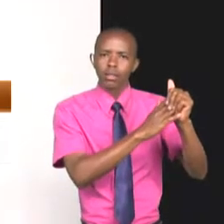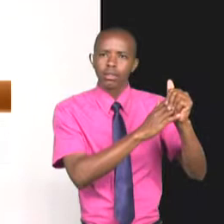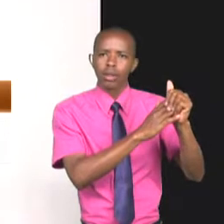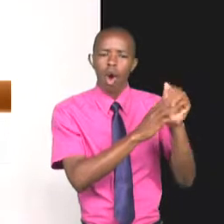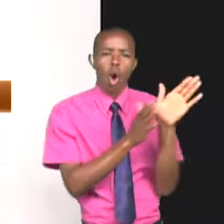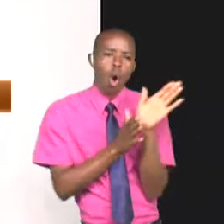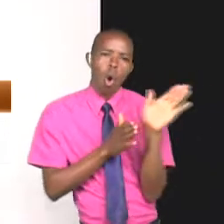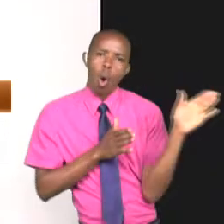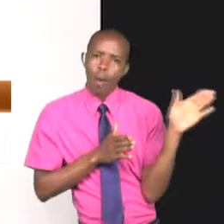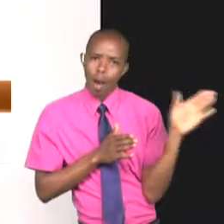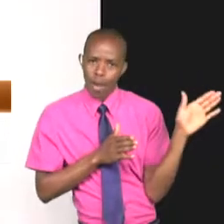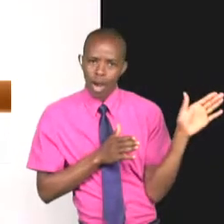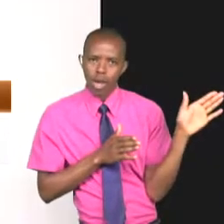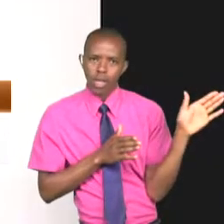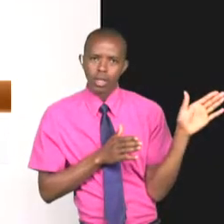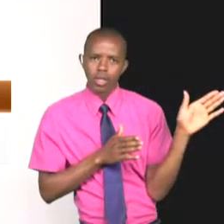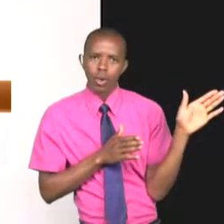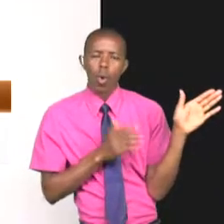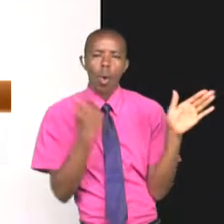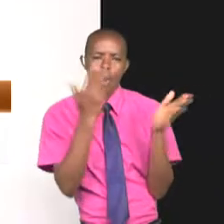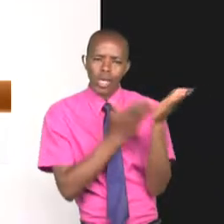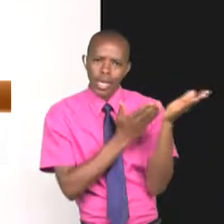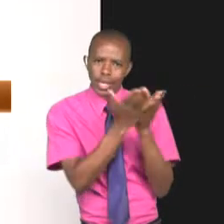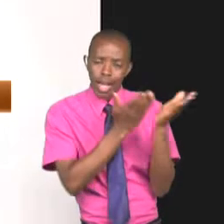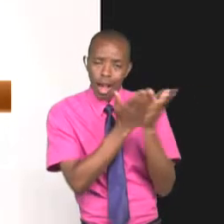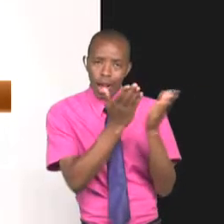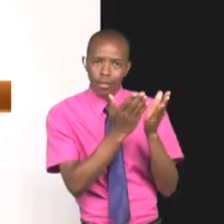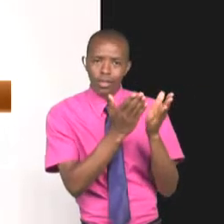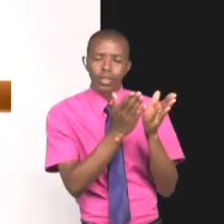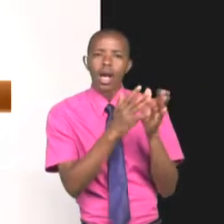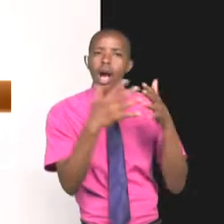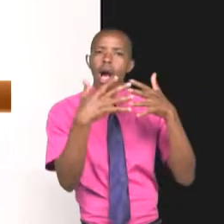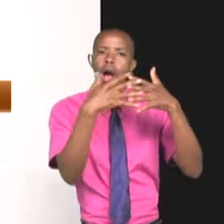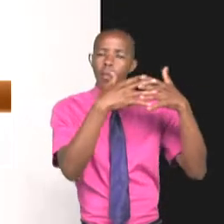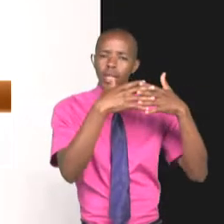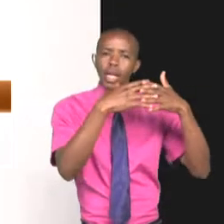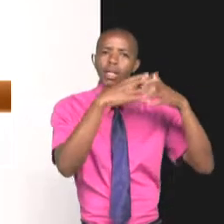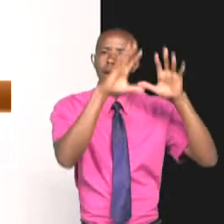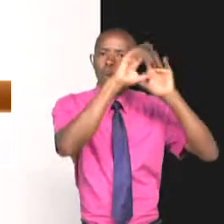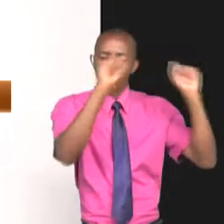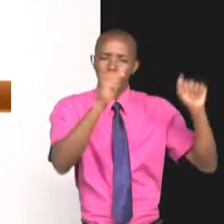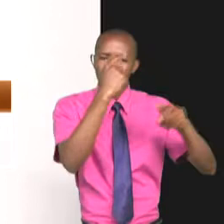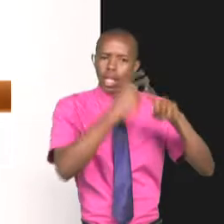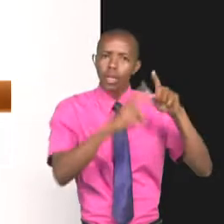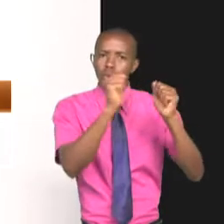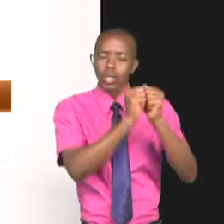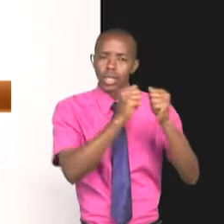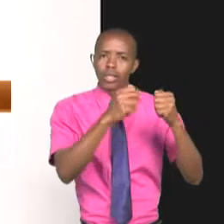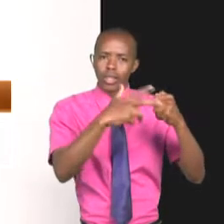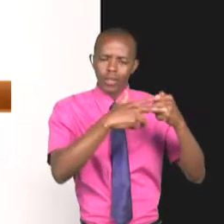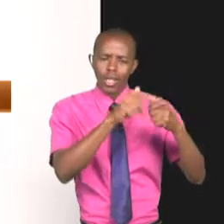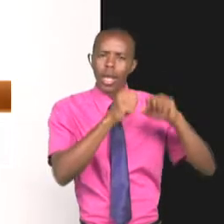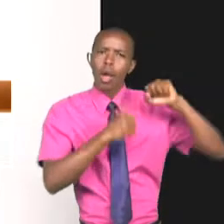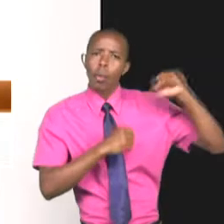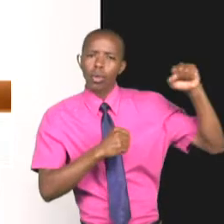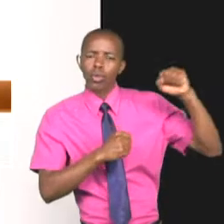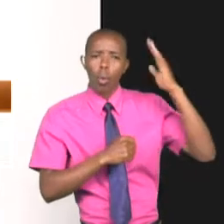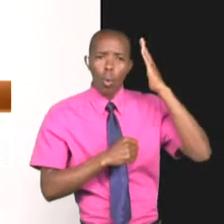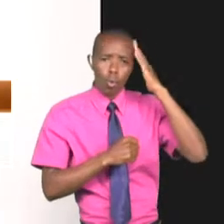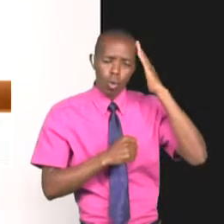aliweza kuhudumu kama rais wa Marekani kuanzia mwaka 2008 hadi 2017. Kwa hivyo ni mwanasiasa ambaye anajua